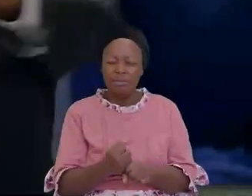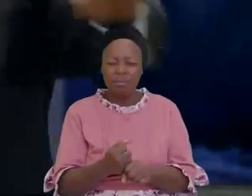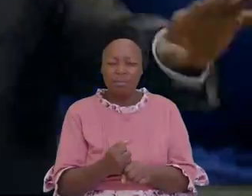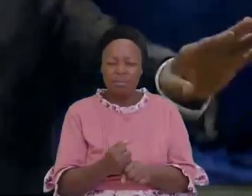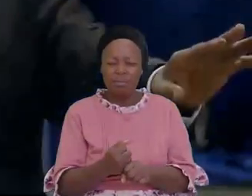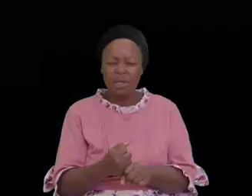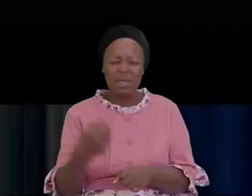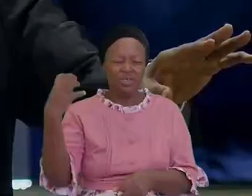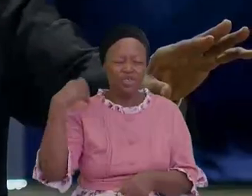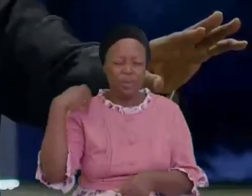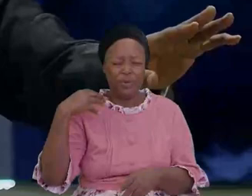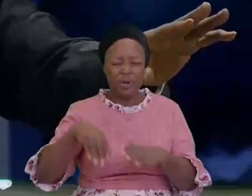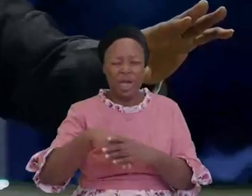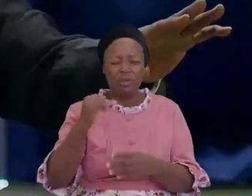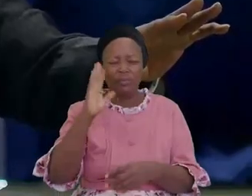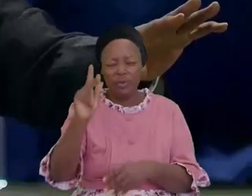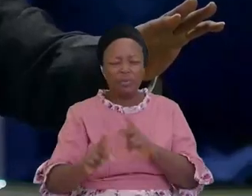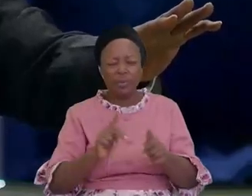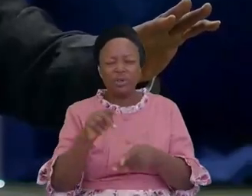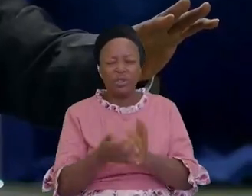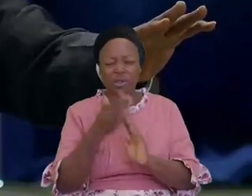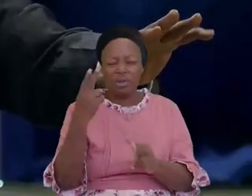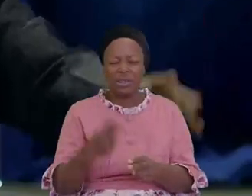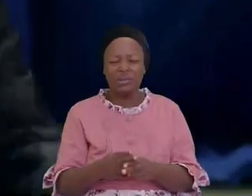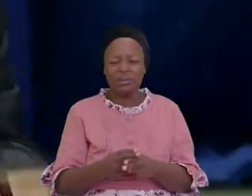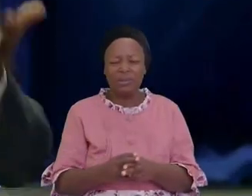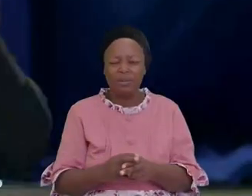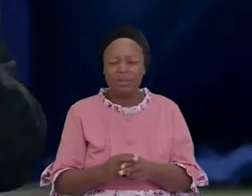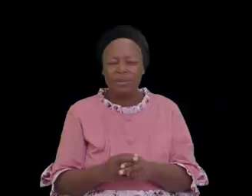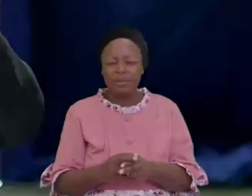Fais de chacun de ton peuple des champions.